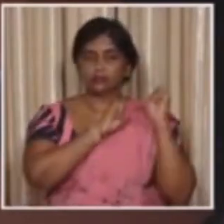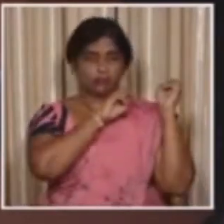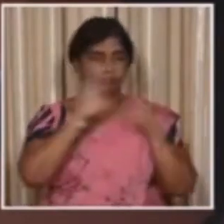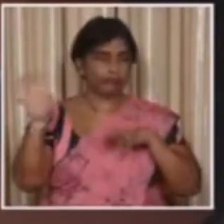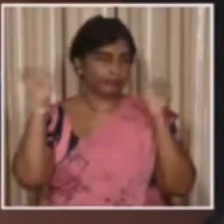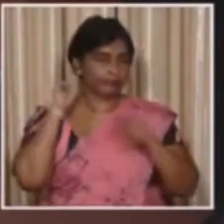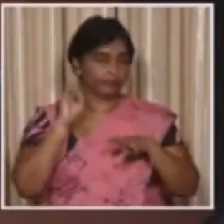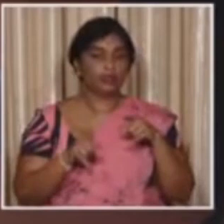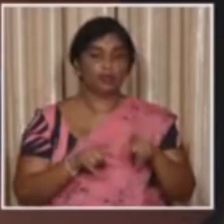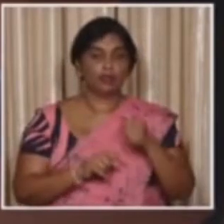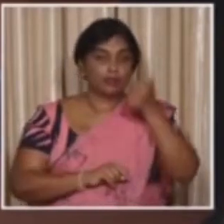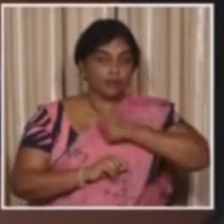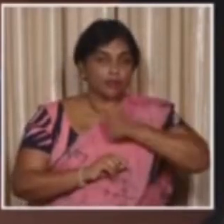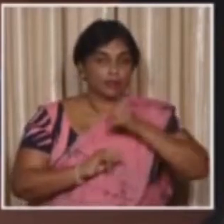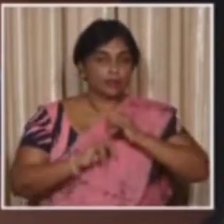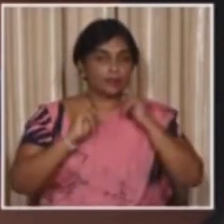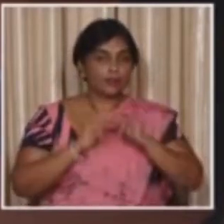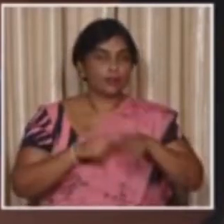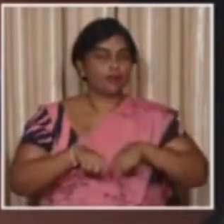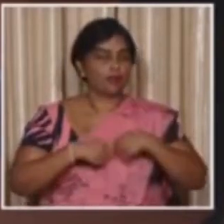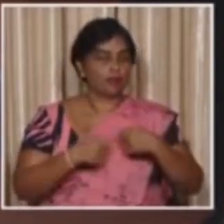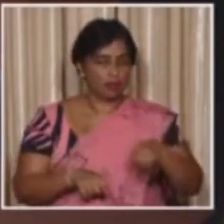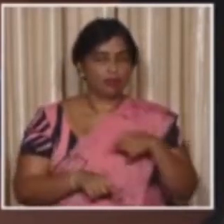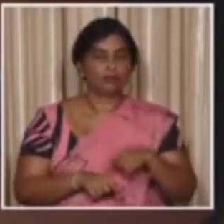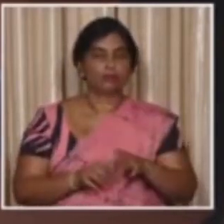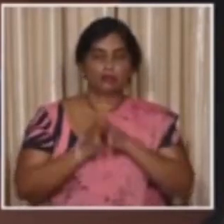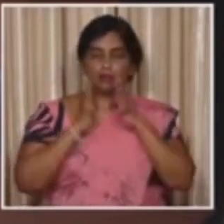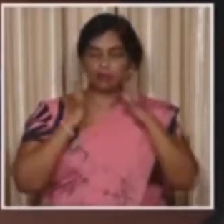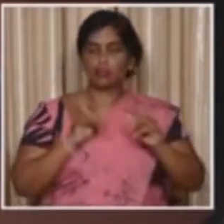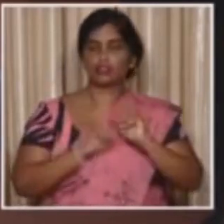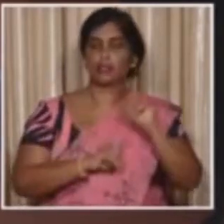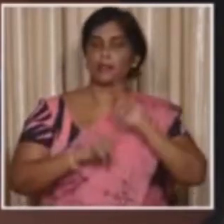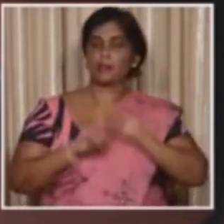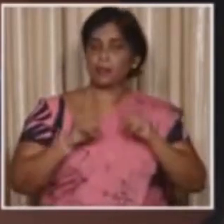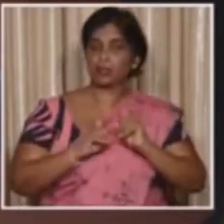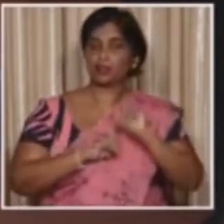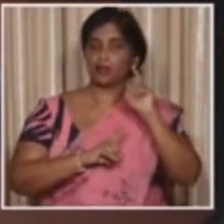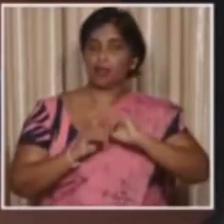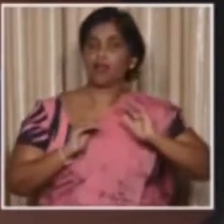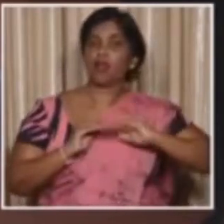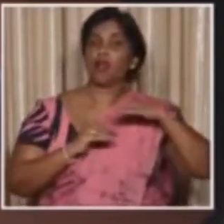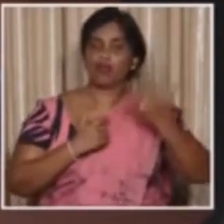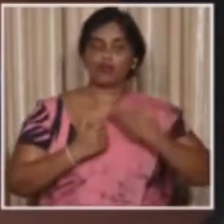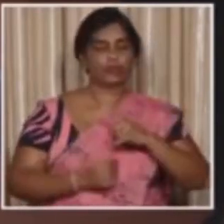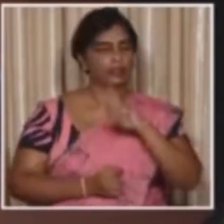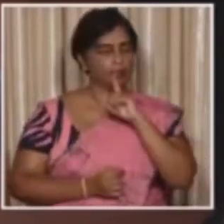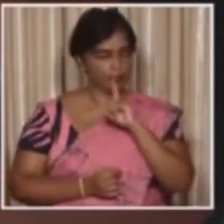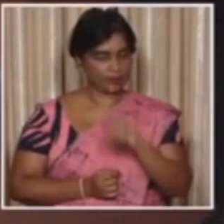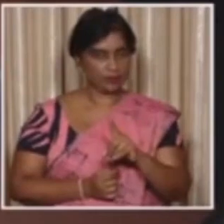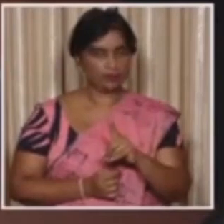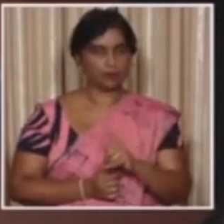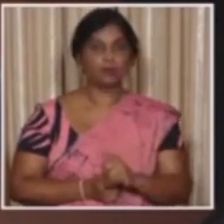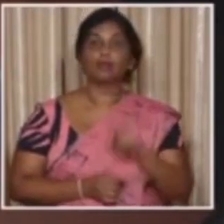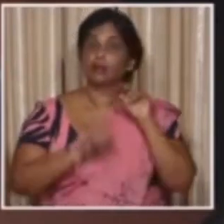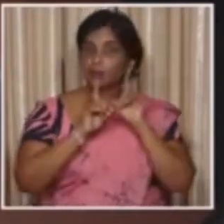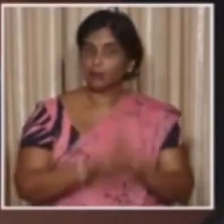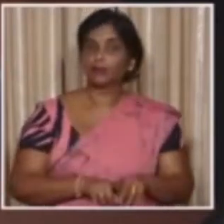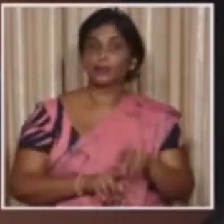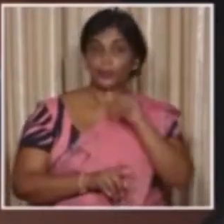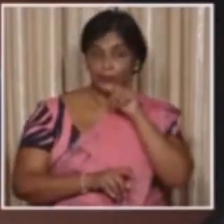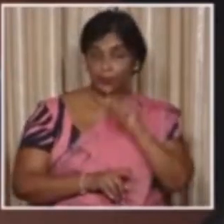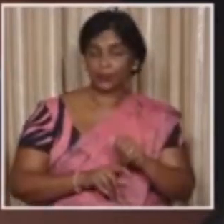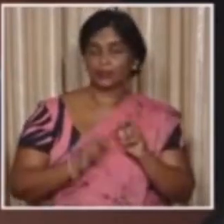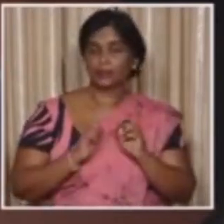passi, eke wanca dusana nasi pilamandu, eti taram mee parlimen tu pitata tapi kila tina. Ewa ke mee nisci de